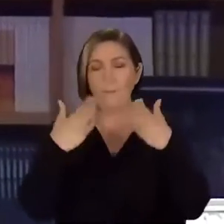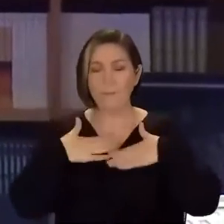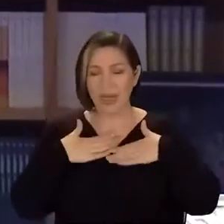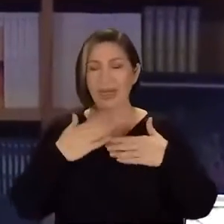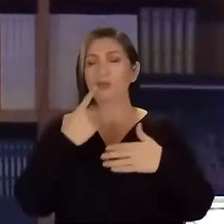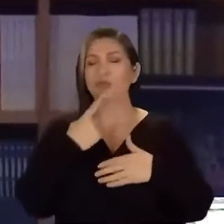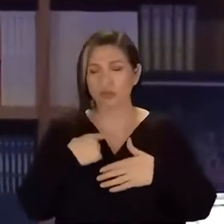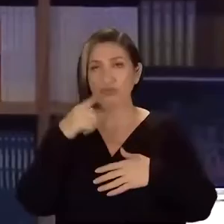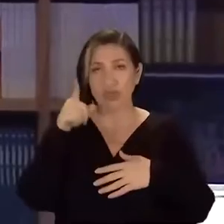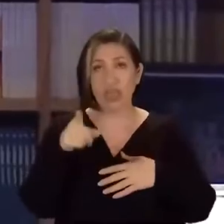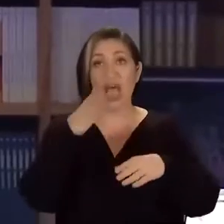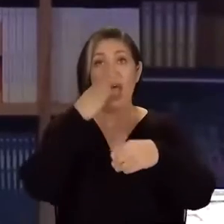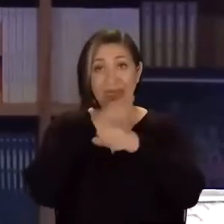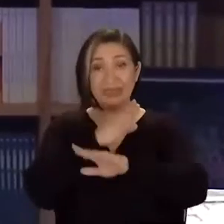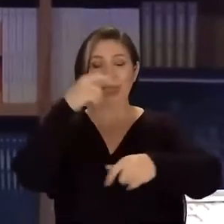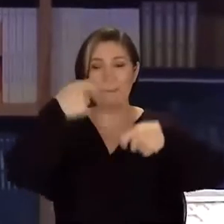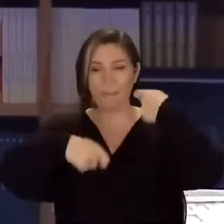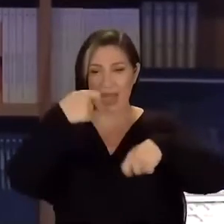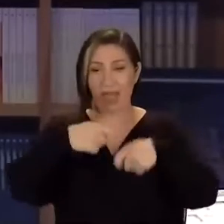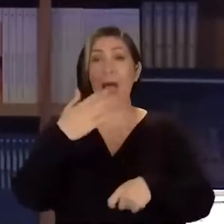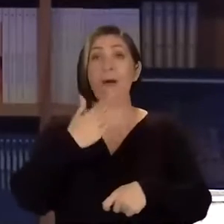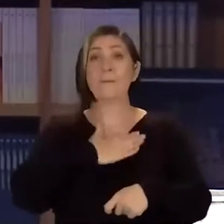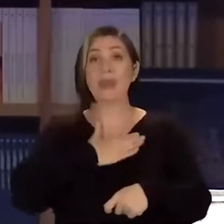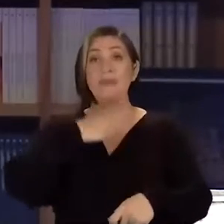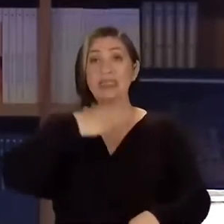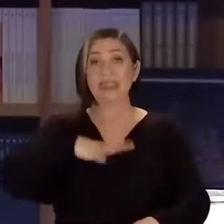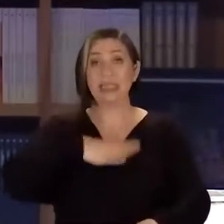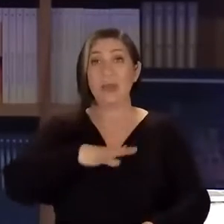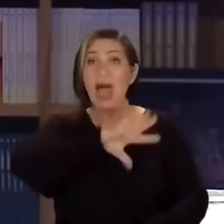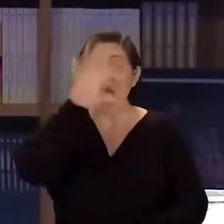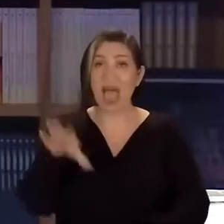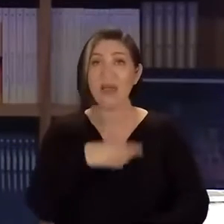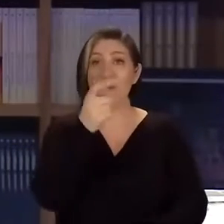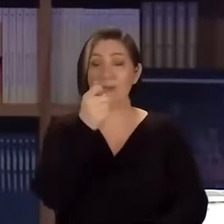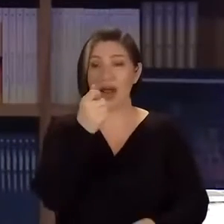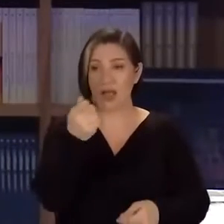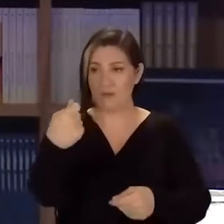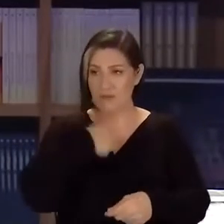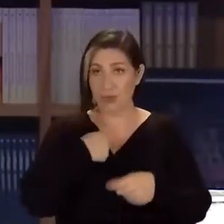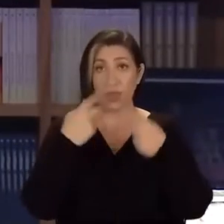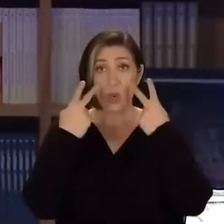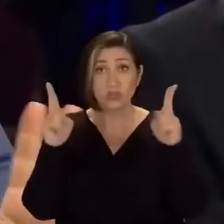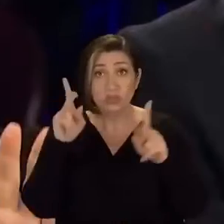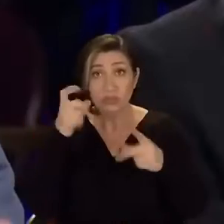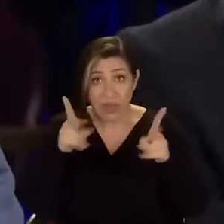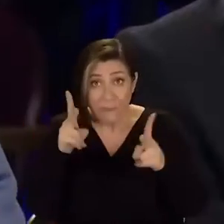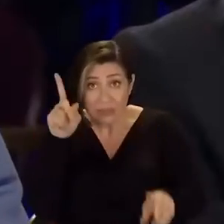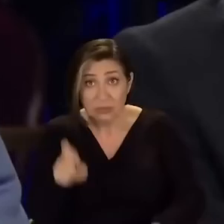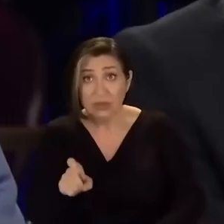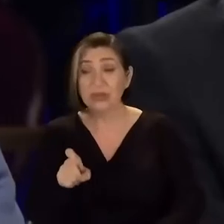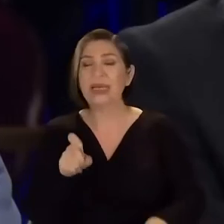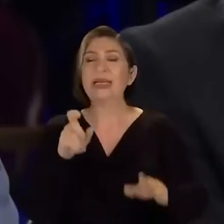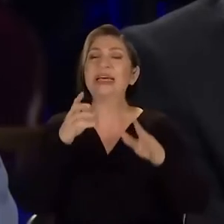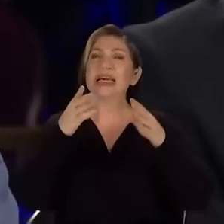ki aslında banka benim istediğim her miktarı bana vermekte özgür mü? Özgür. Yani şu açıdan değil.